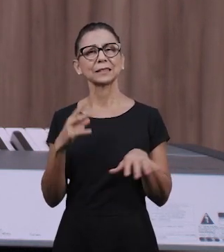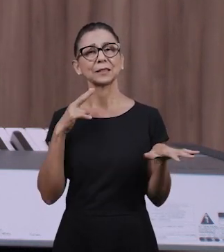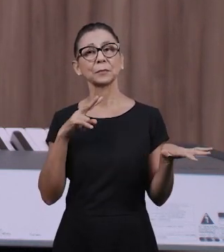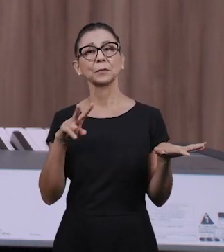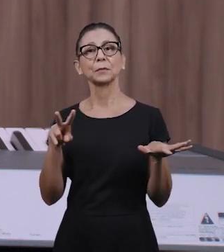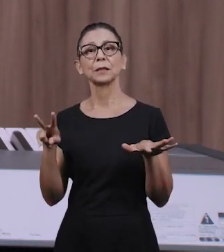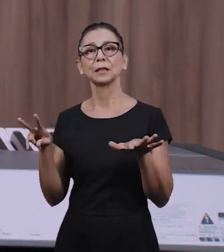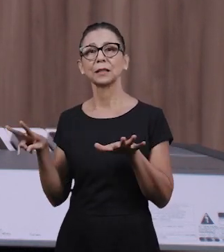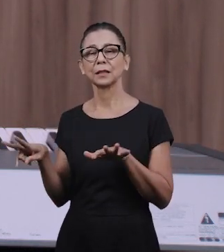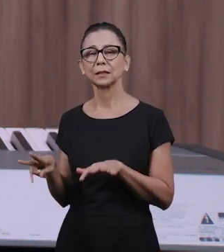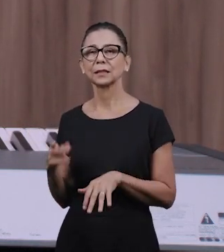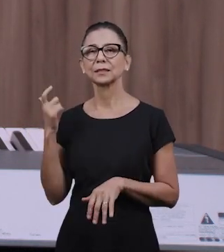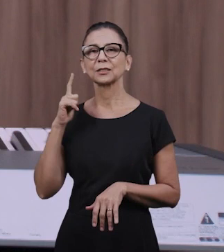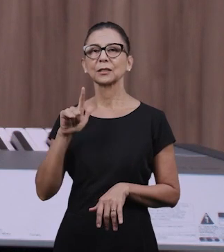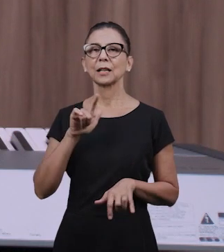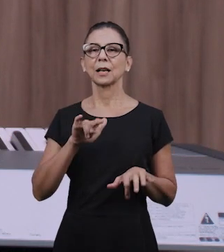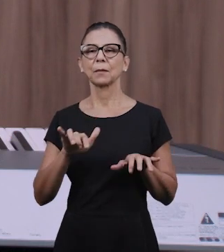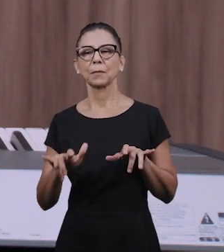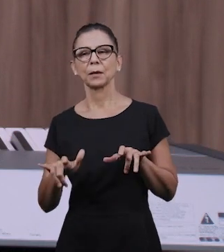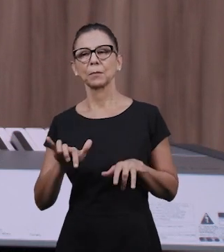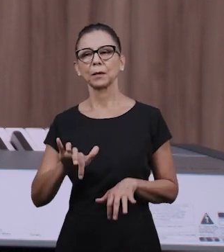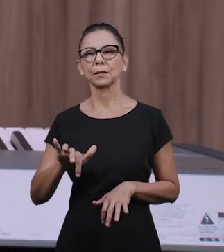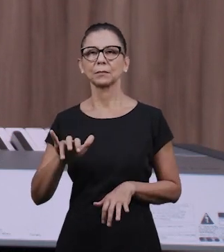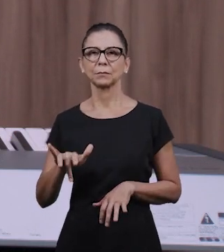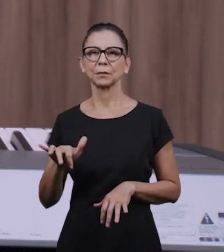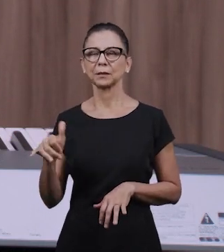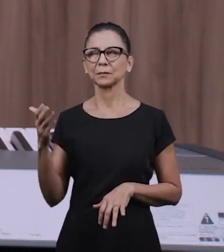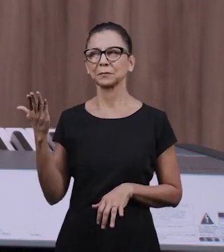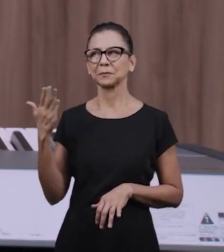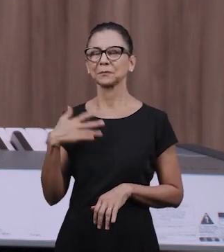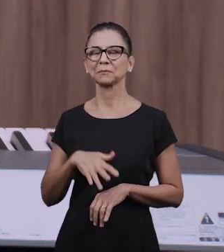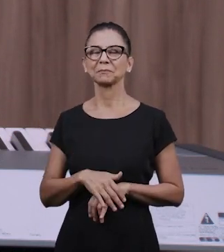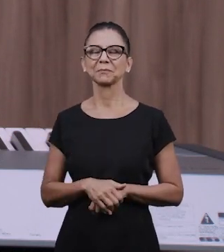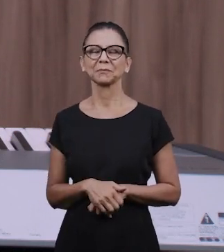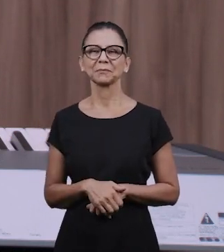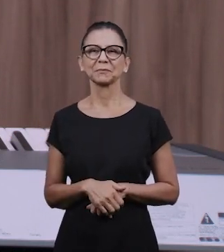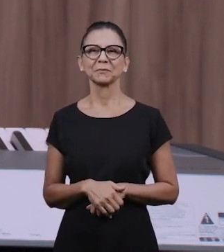semaine, vous allez pouvoir faire plus rapidement. Qui fait ça?